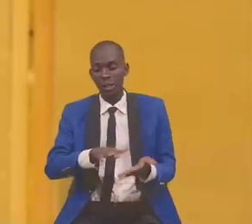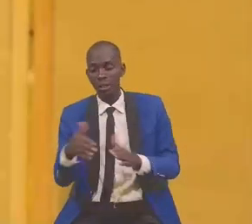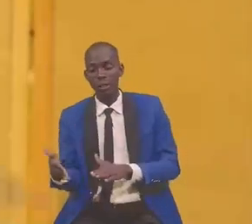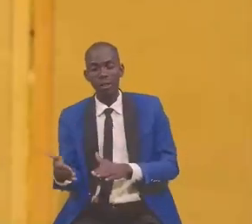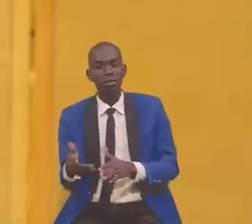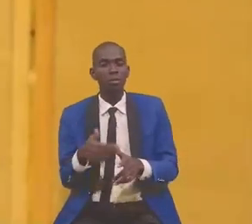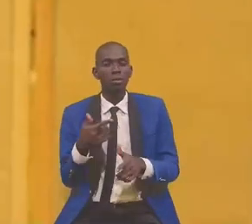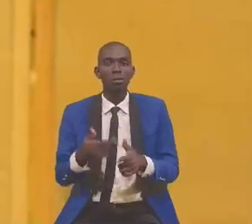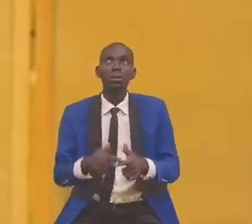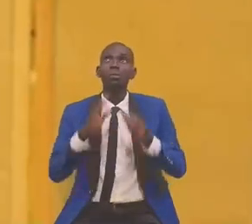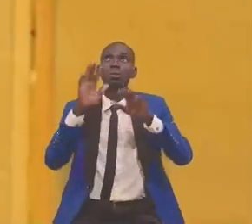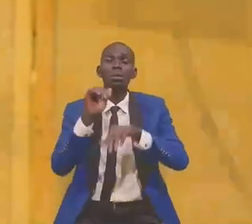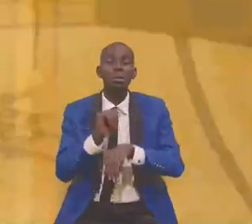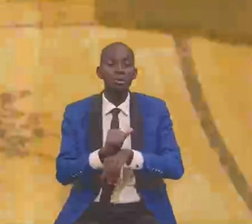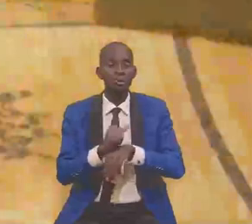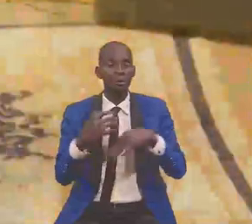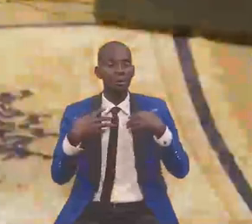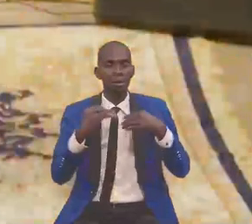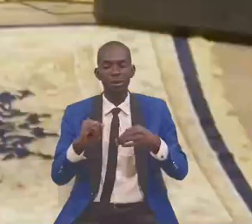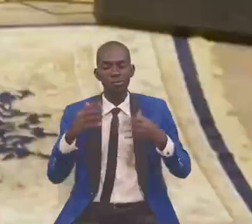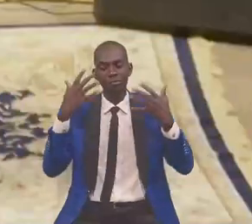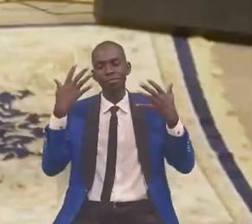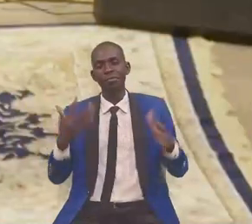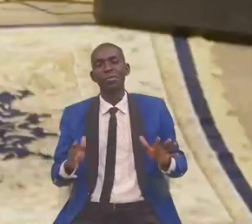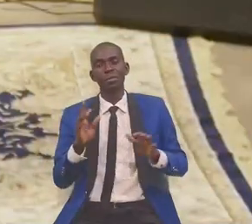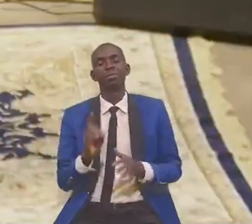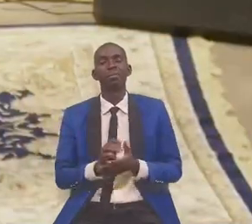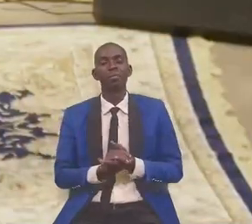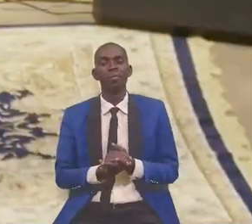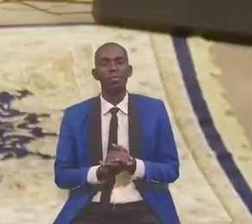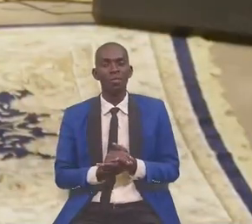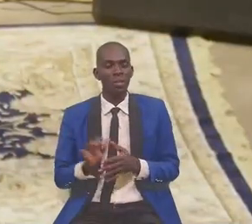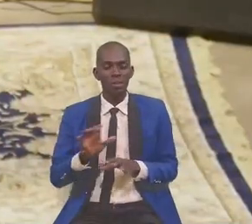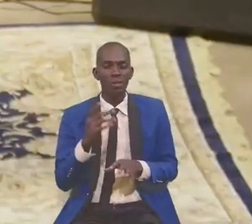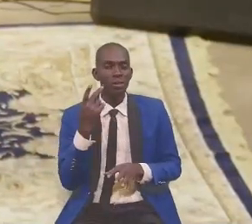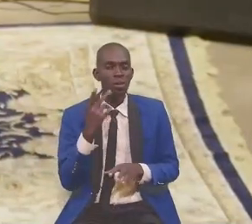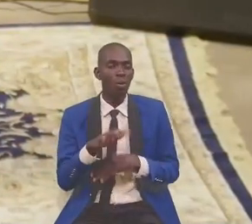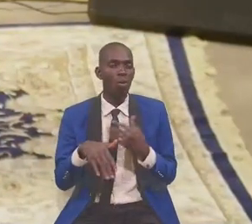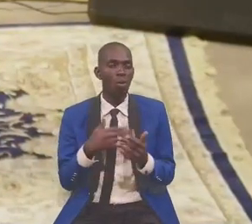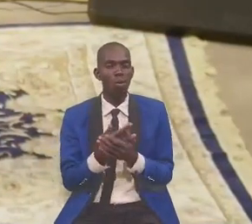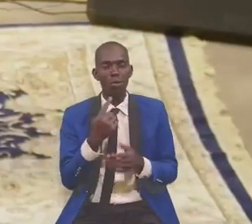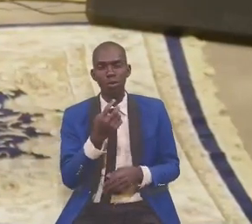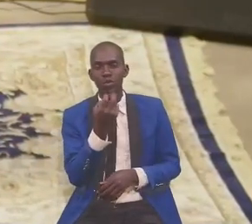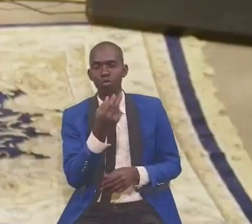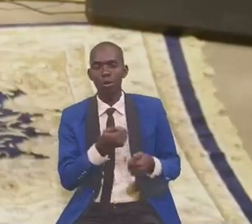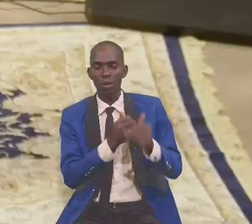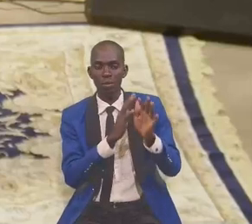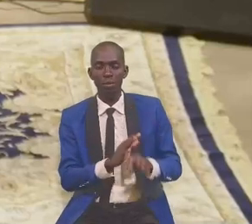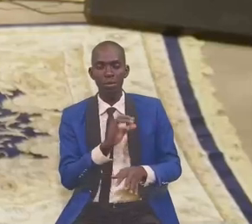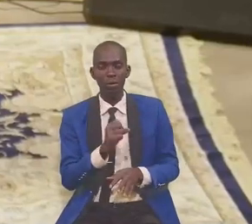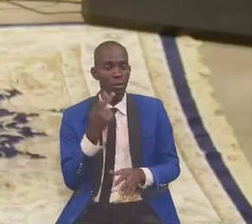terminée. Et vous voyez, ces 12 apôtres, est-ce que vous avez vu qu'ils sont tous partis? Non, oui, je